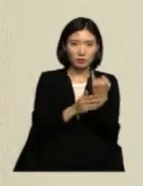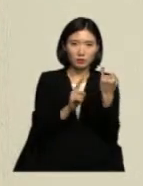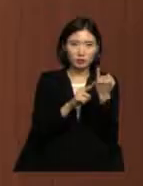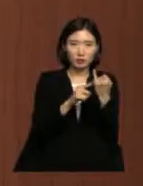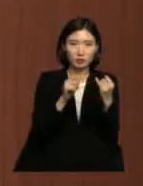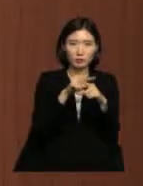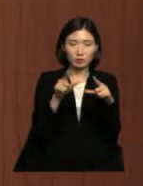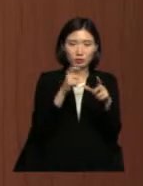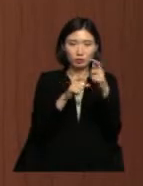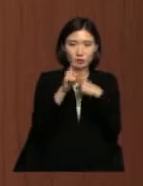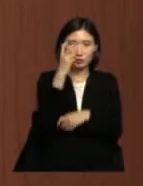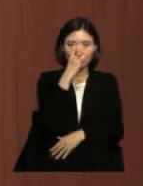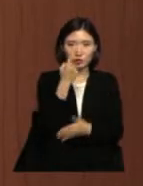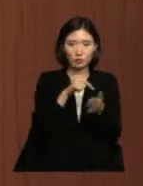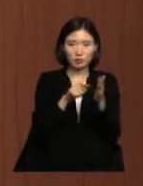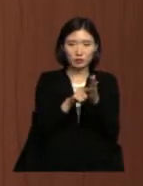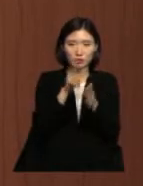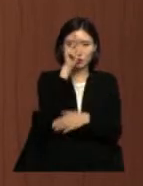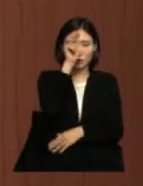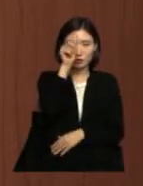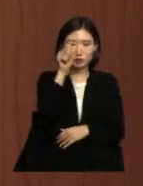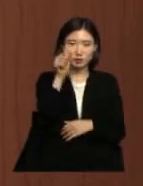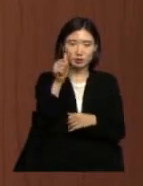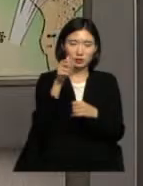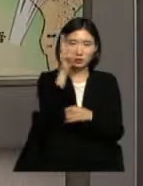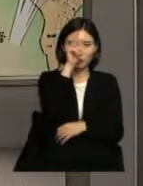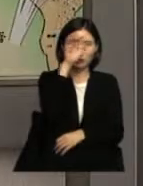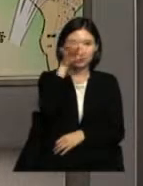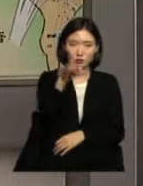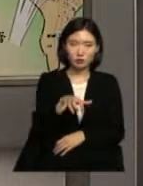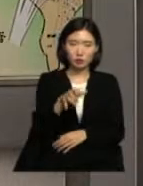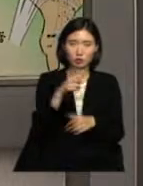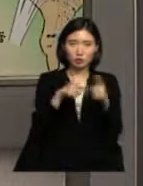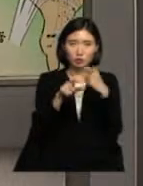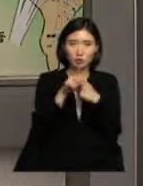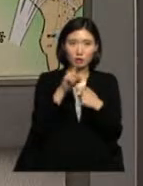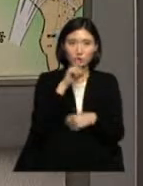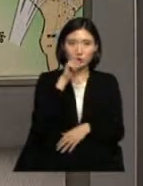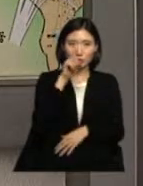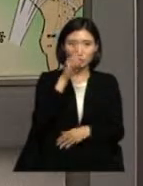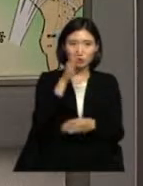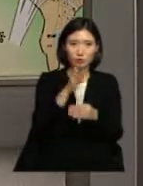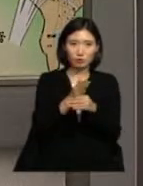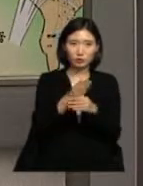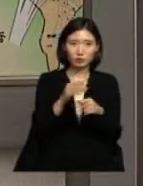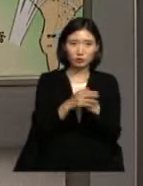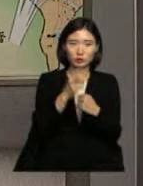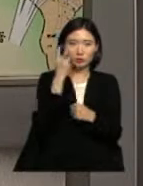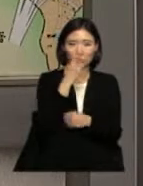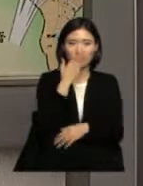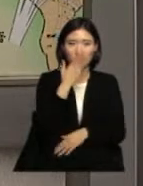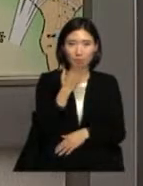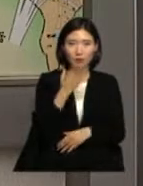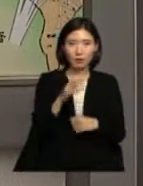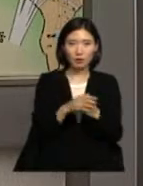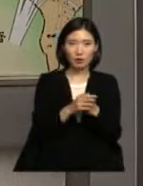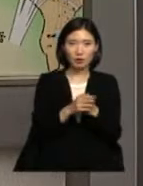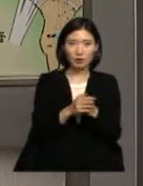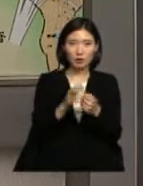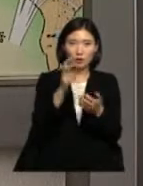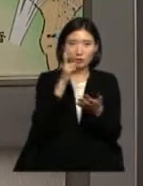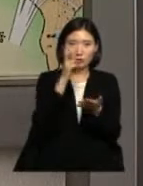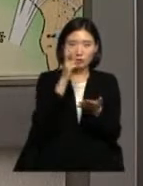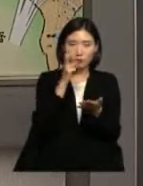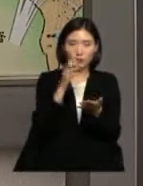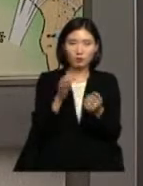추가 조사를 위해 경찰서에 수사를 의뢰한 상태입니다. 사실에 대한 조사를 할 수 있고 그 복무 규정을 위반을